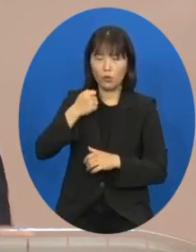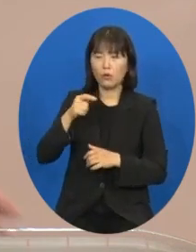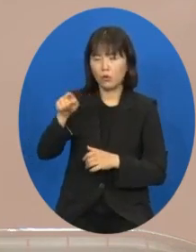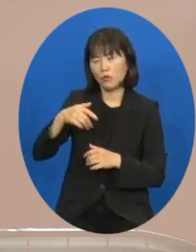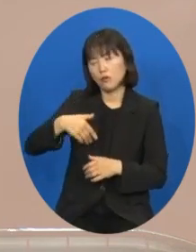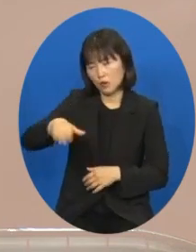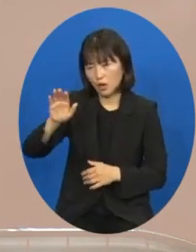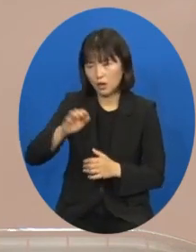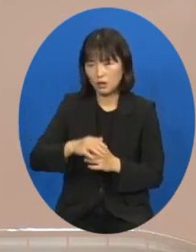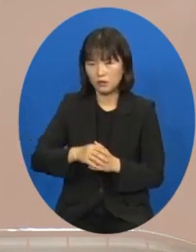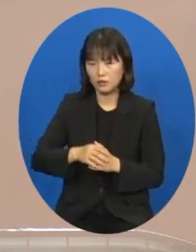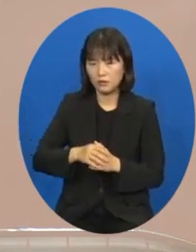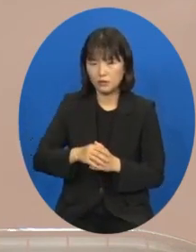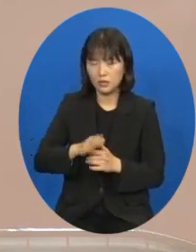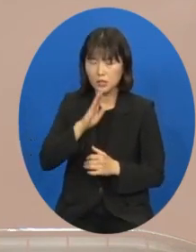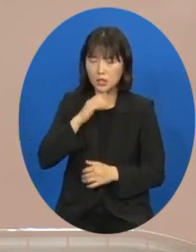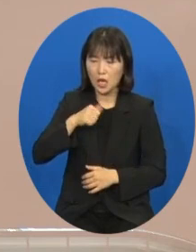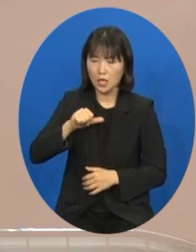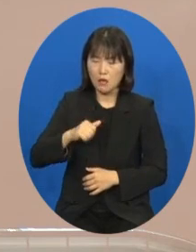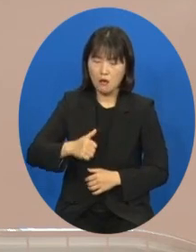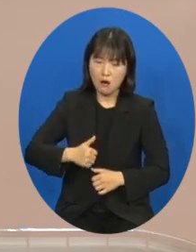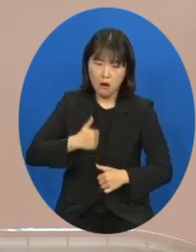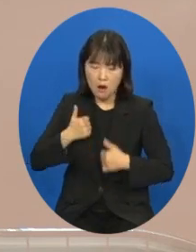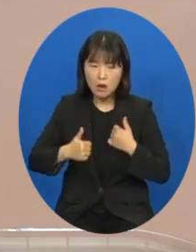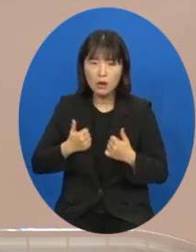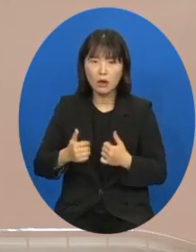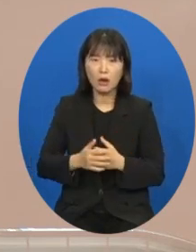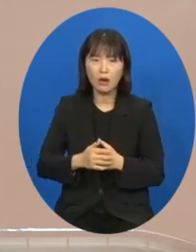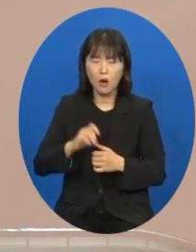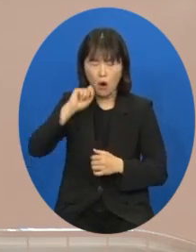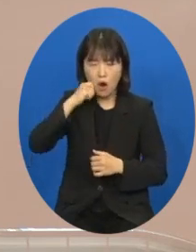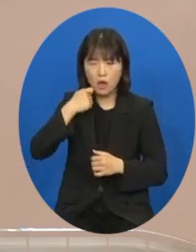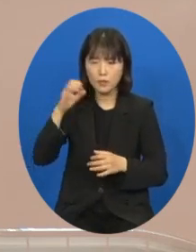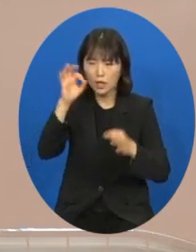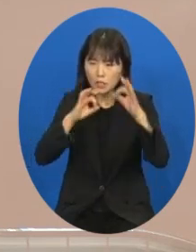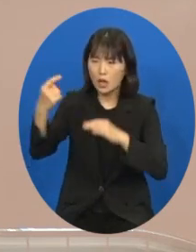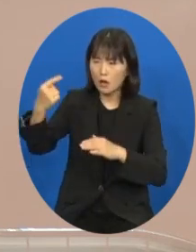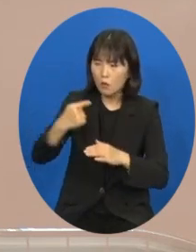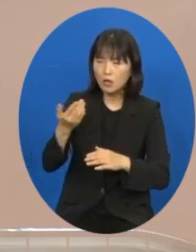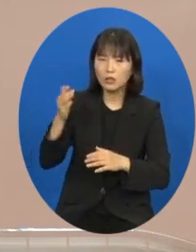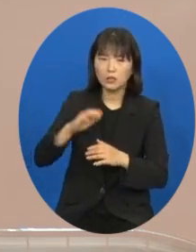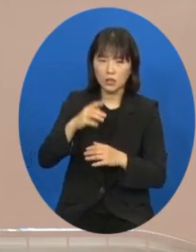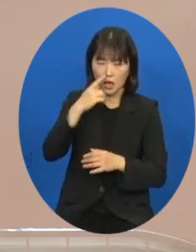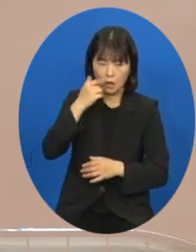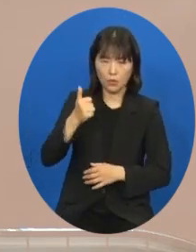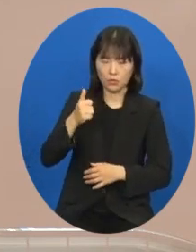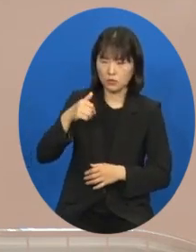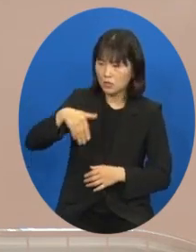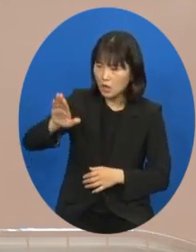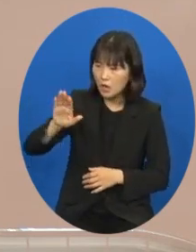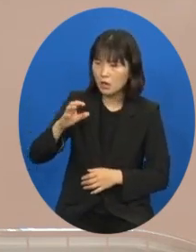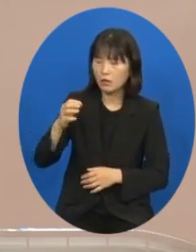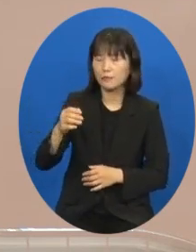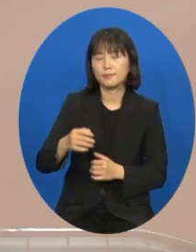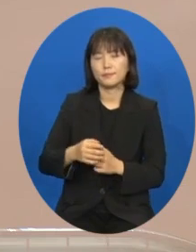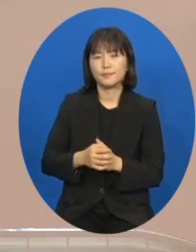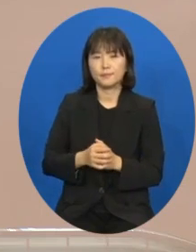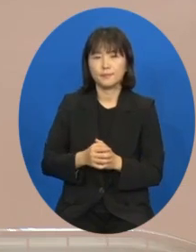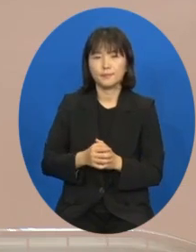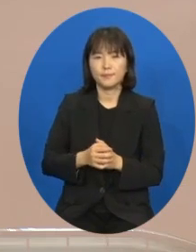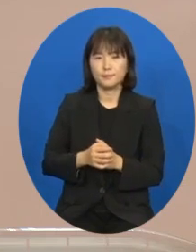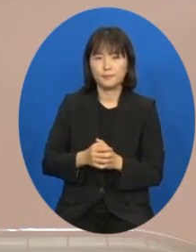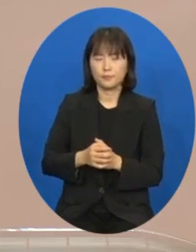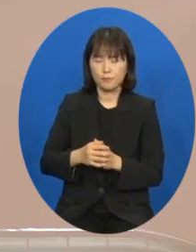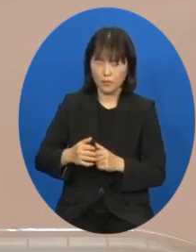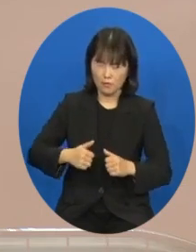그 아들이 얼마나 화를 내면서 어렵게 찾아왔는데 아버지가 자기 보고 가라니